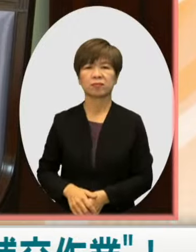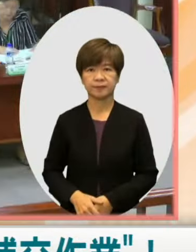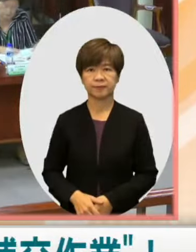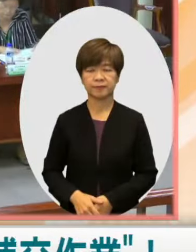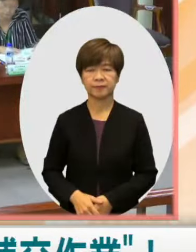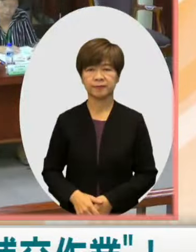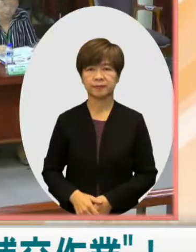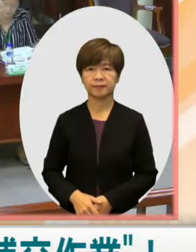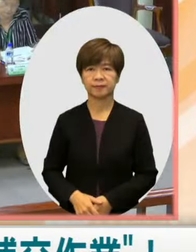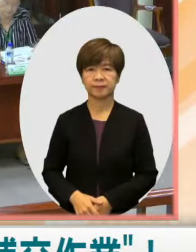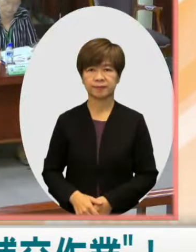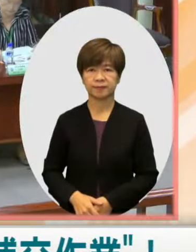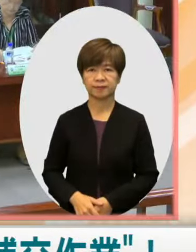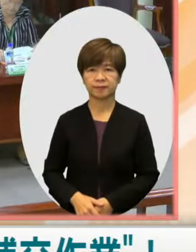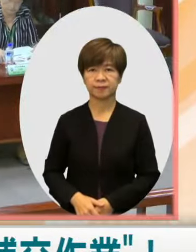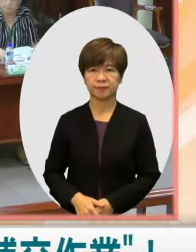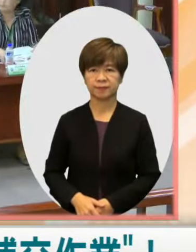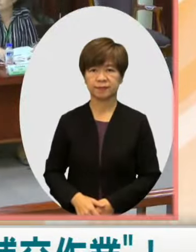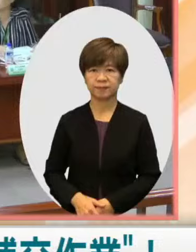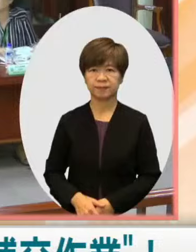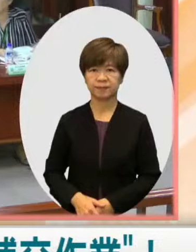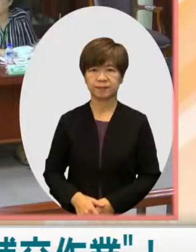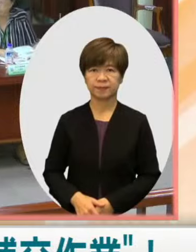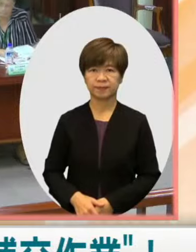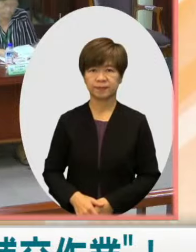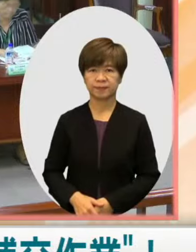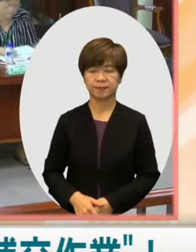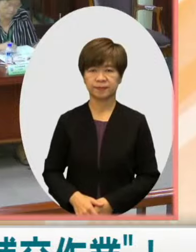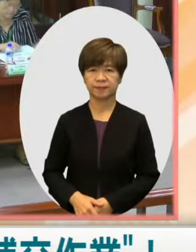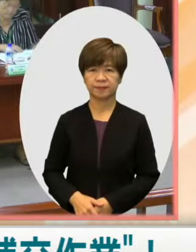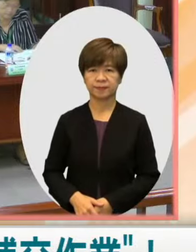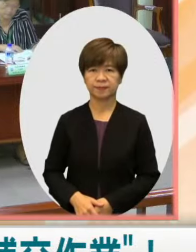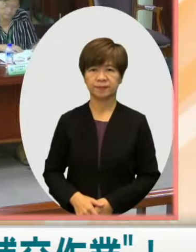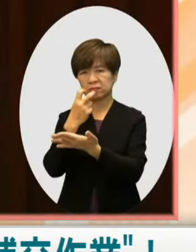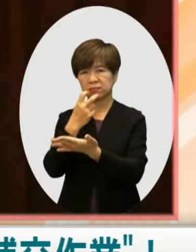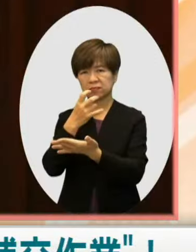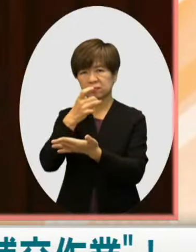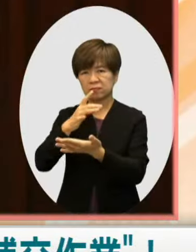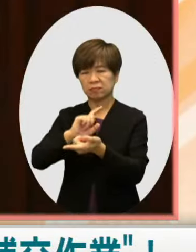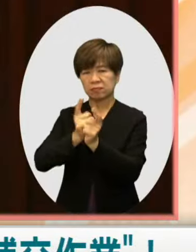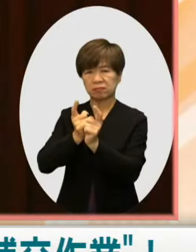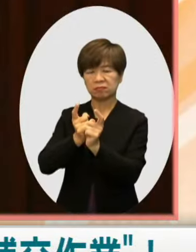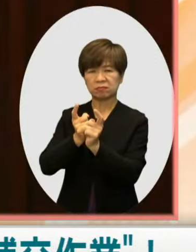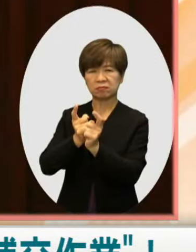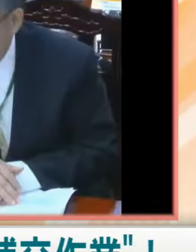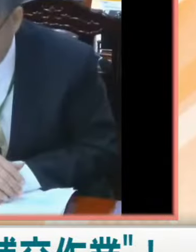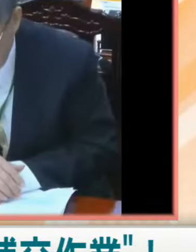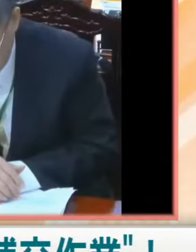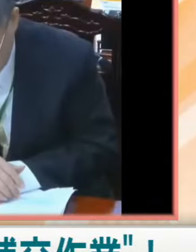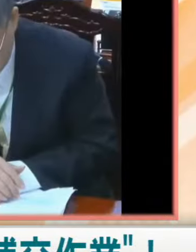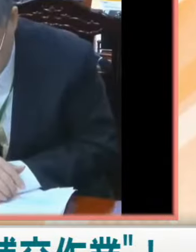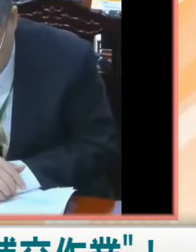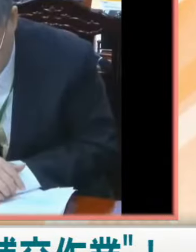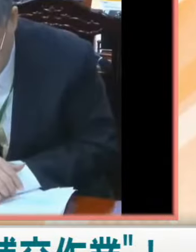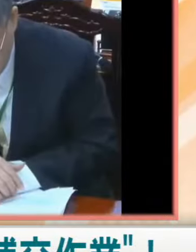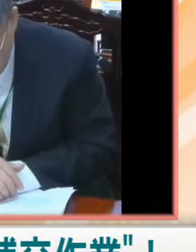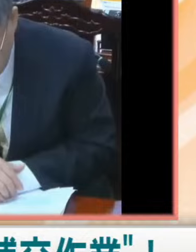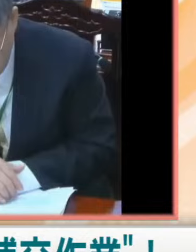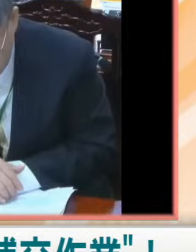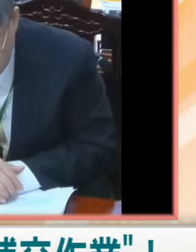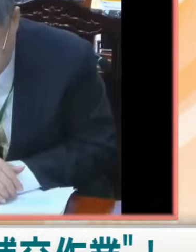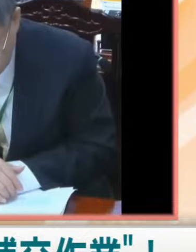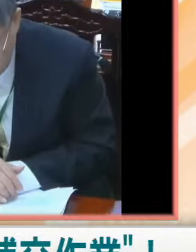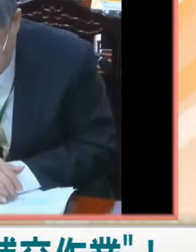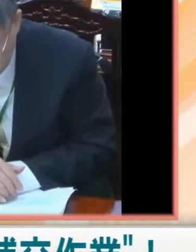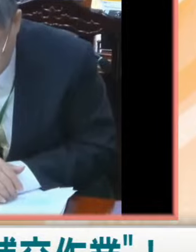定义是啥物嘛？ 讲袂出来，所以伊讲吼，你就是一问答问嘛。你一问答问。有什么样讲？ 审判长，